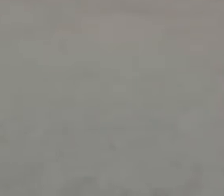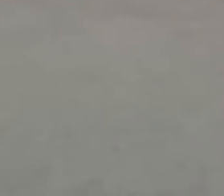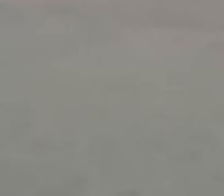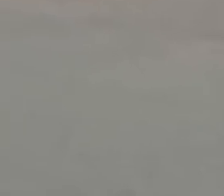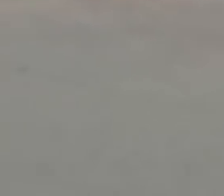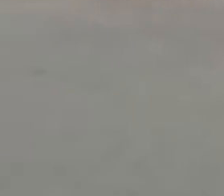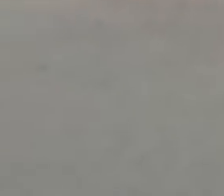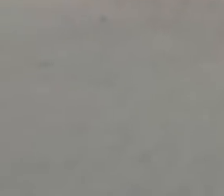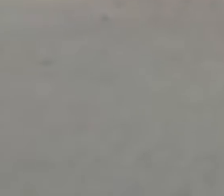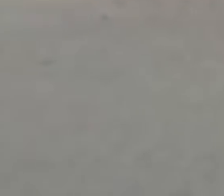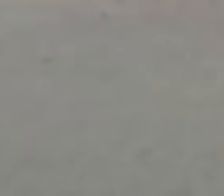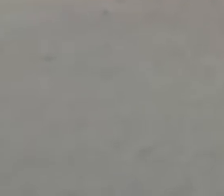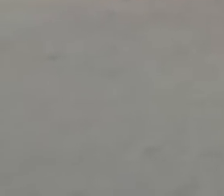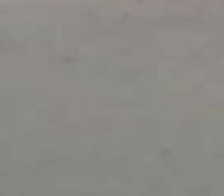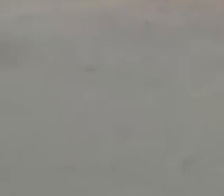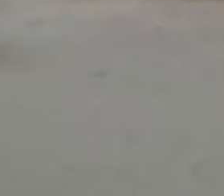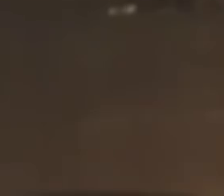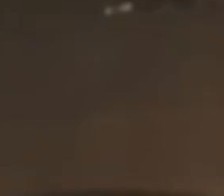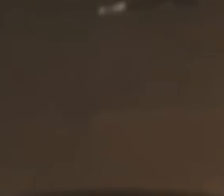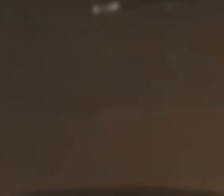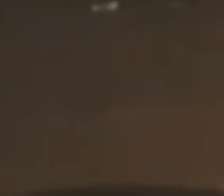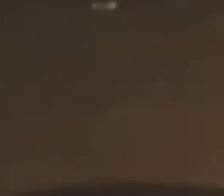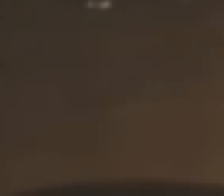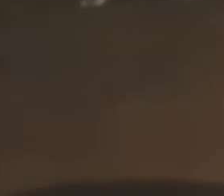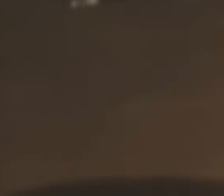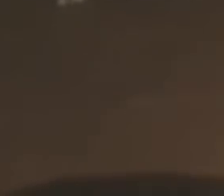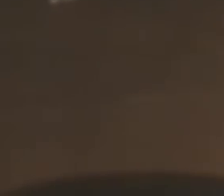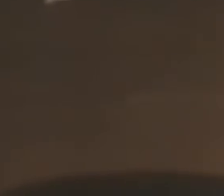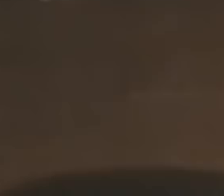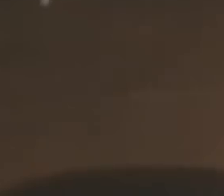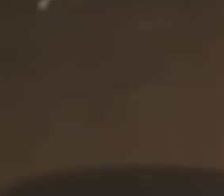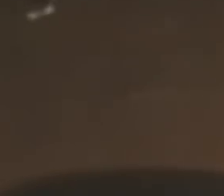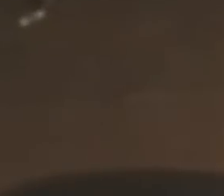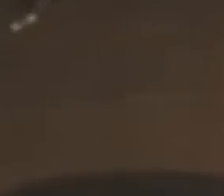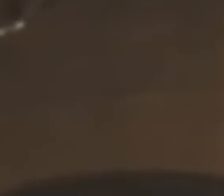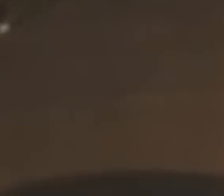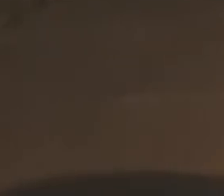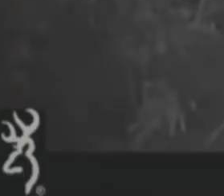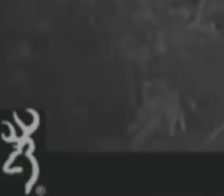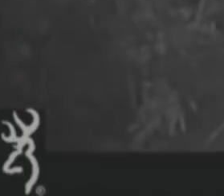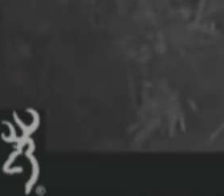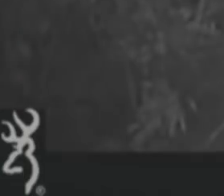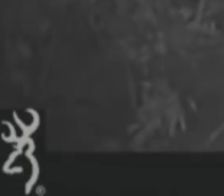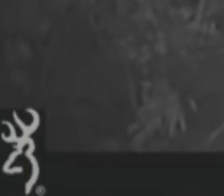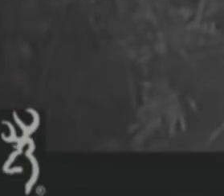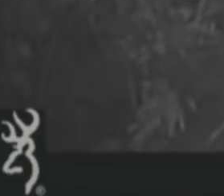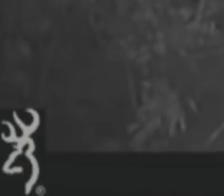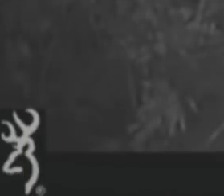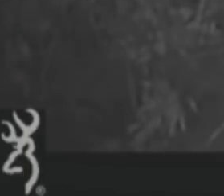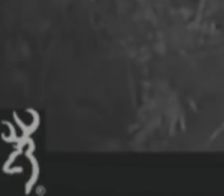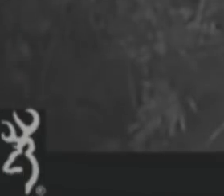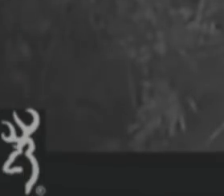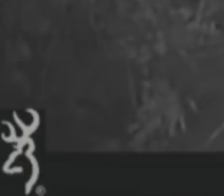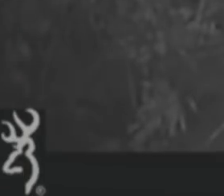מה שהיה עד היום לא עבד. בחיפה הפסיקו לראות בחזירי הבר, התושבים עובדי עצות.